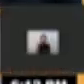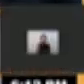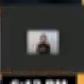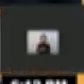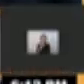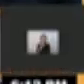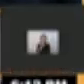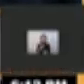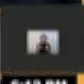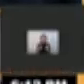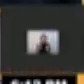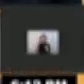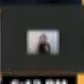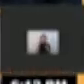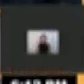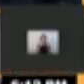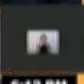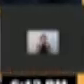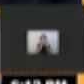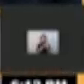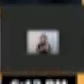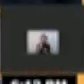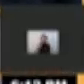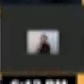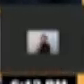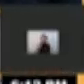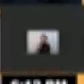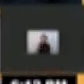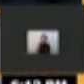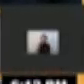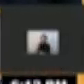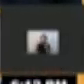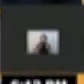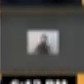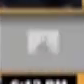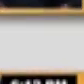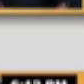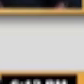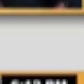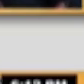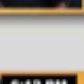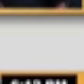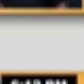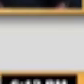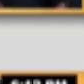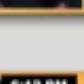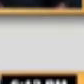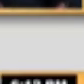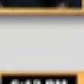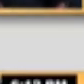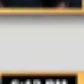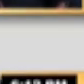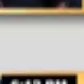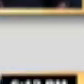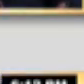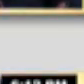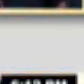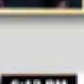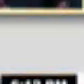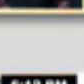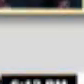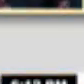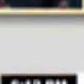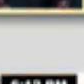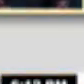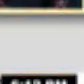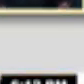Representative Raquel Manuel sa Senado yun. Para sa isang pagdinig ukol sa dating issue naman ng pagre-recruit ang mga estudyante para sa NPA. Oh,